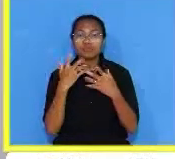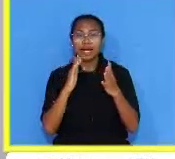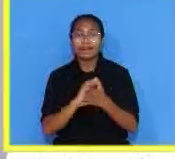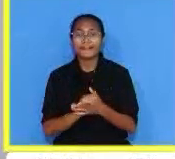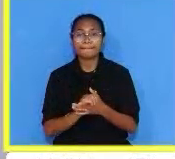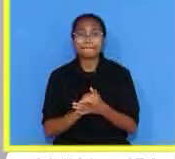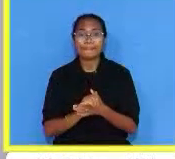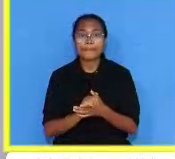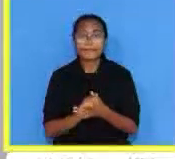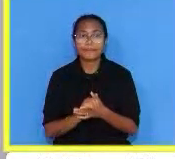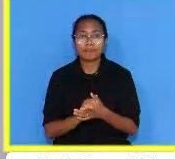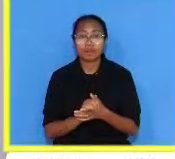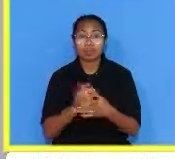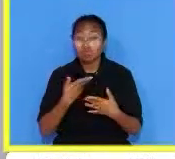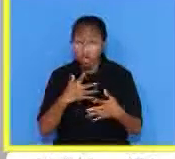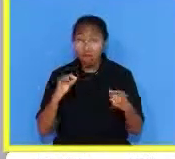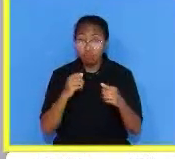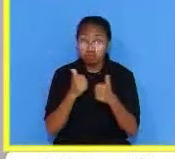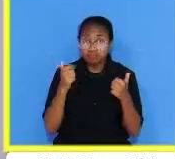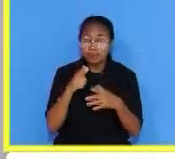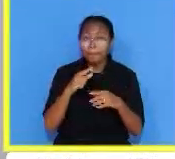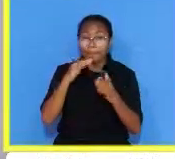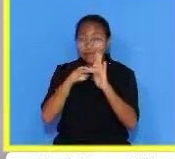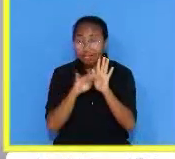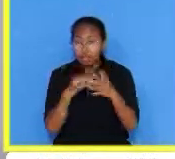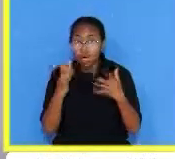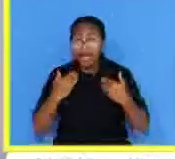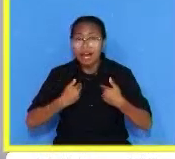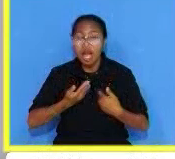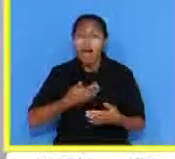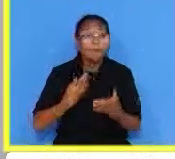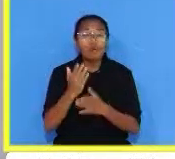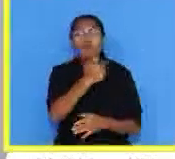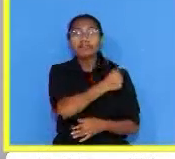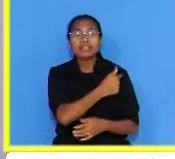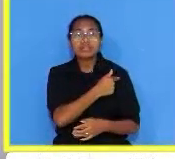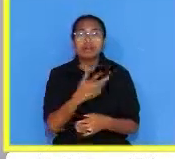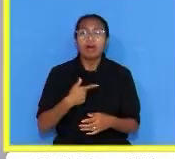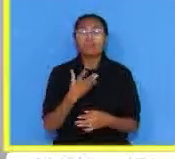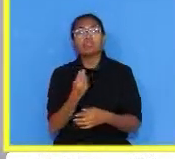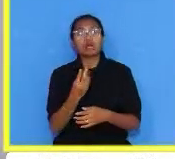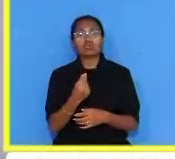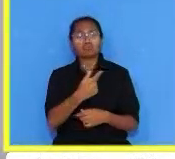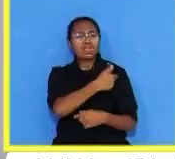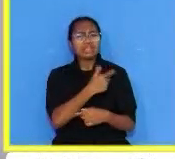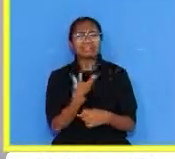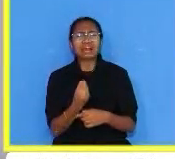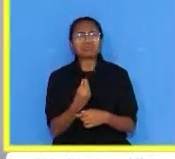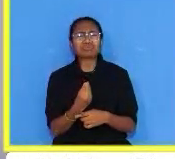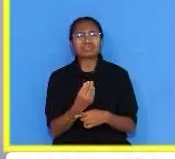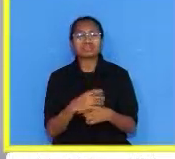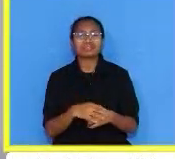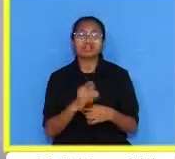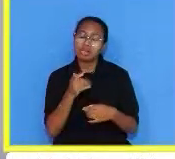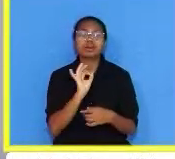sudah tes semua kesehatan tinggal divaksin, tapi pas mau vaksin mereka takut jarum, jadi harus berhenti,